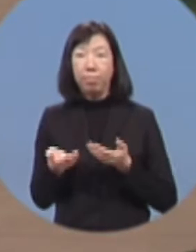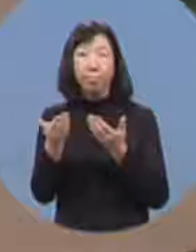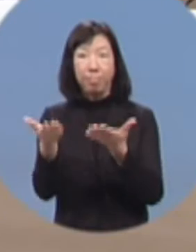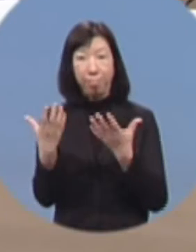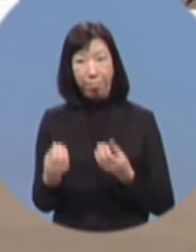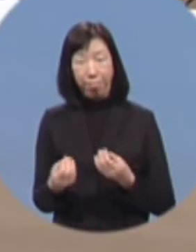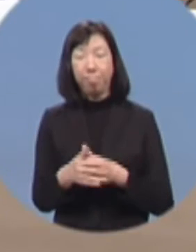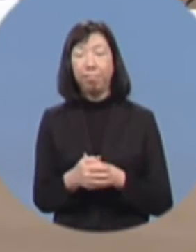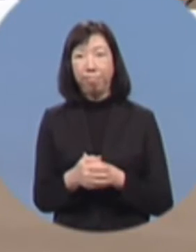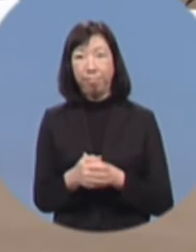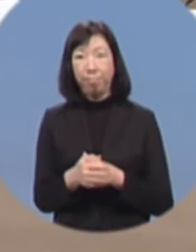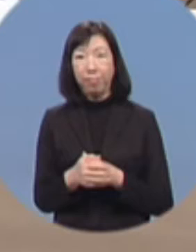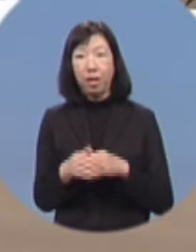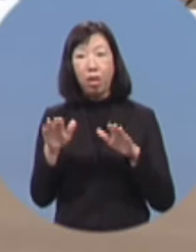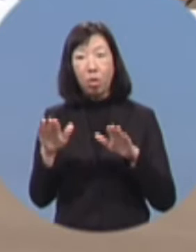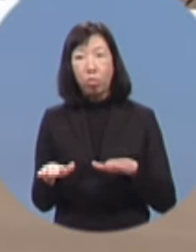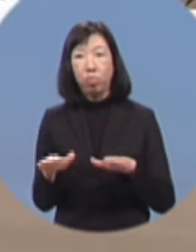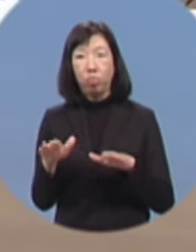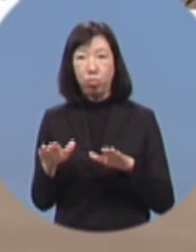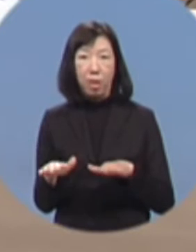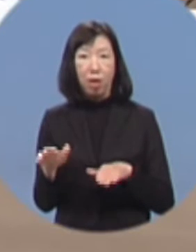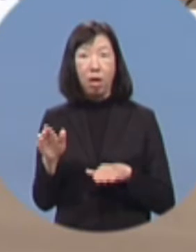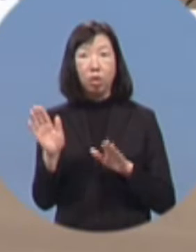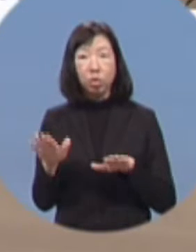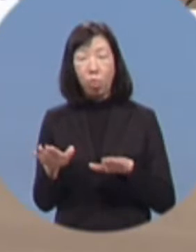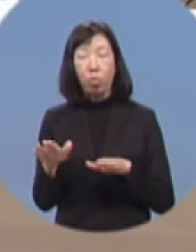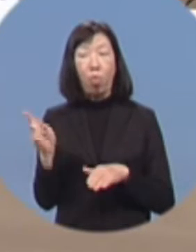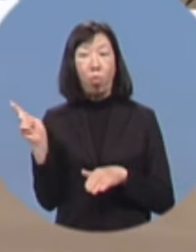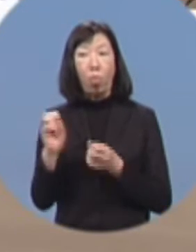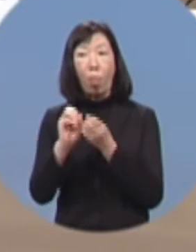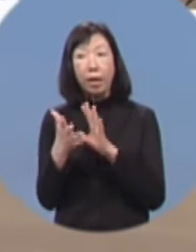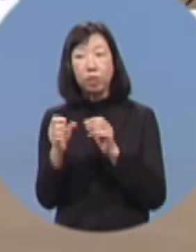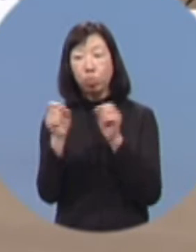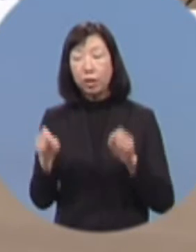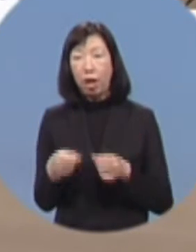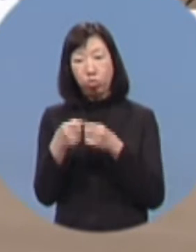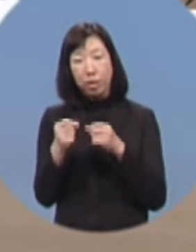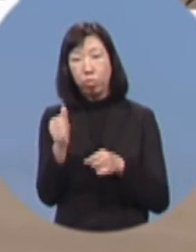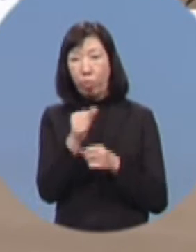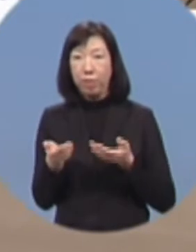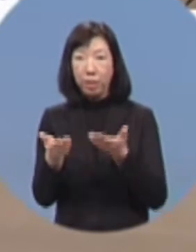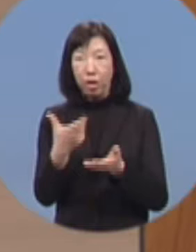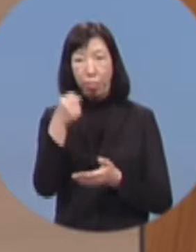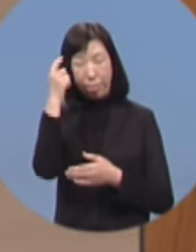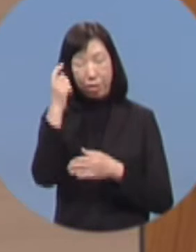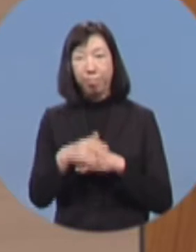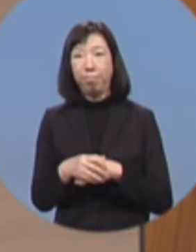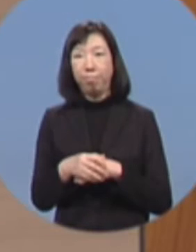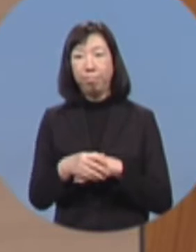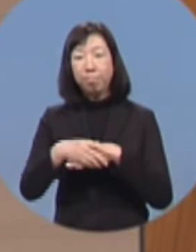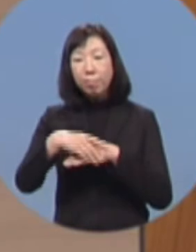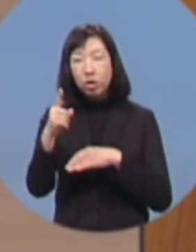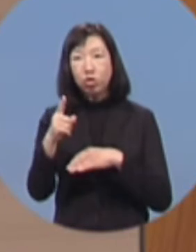。 はい、そこで今週はそのブリリアントベルについて詳しくご紹介したいと思います。